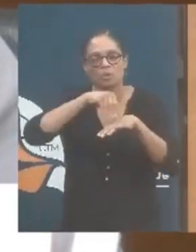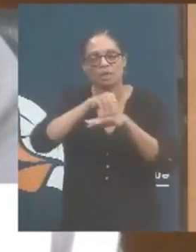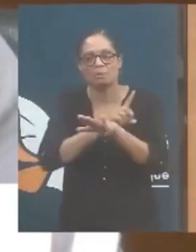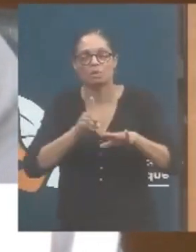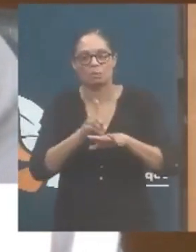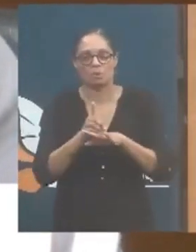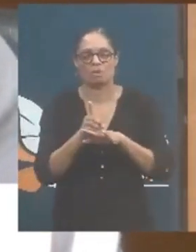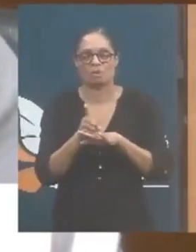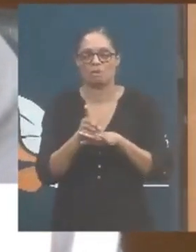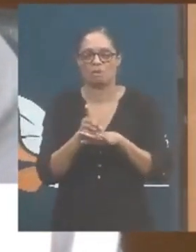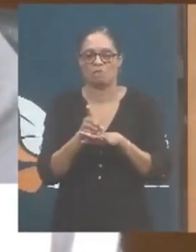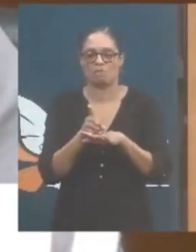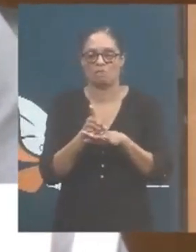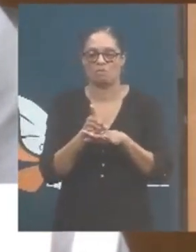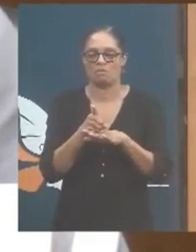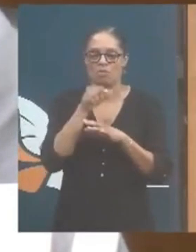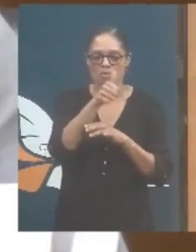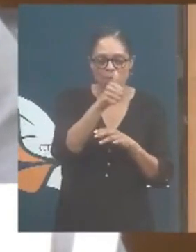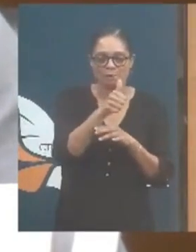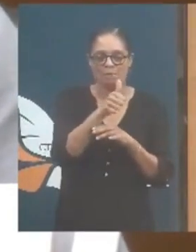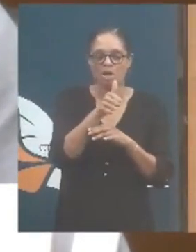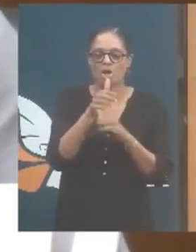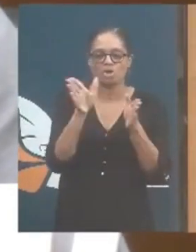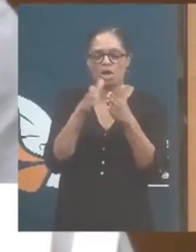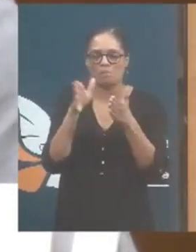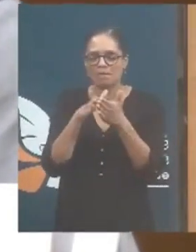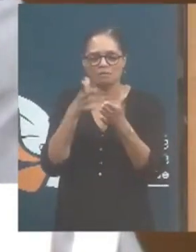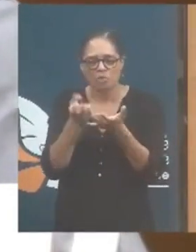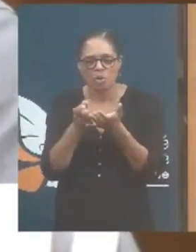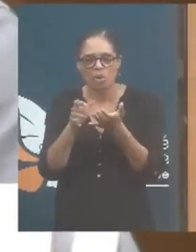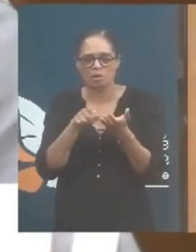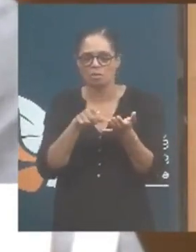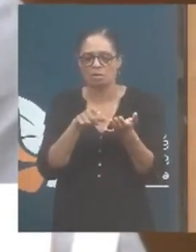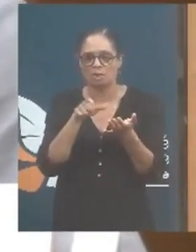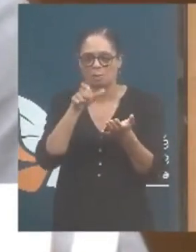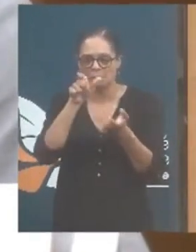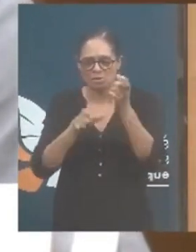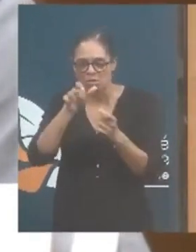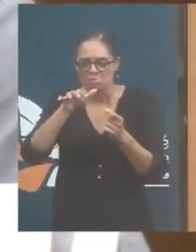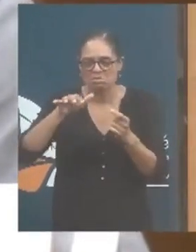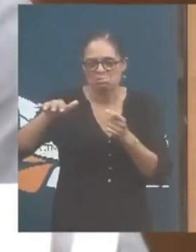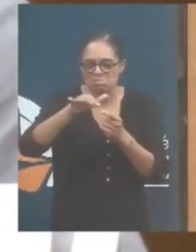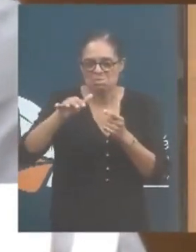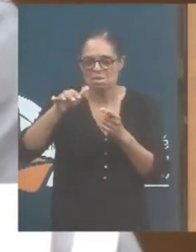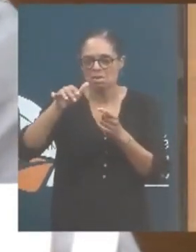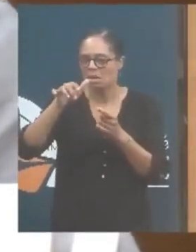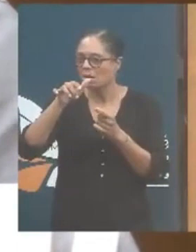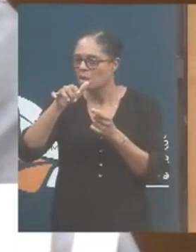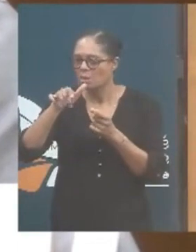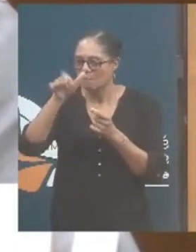départemental appeler à une répression sanglante contre ce qu'il considère comme des intrus dans son